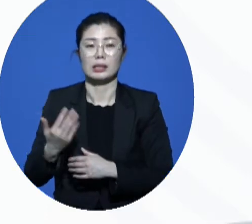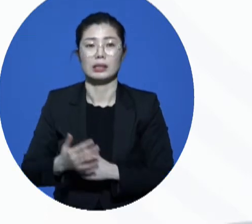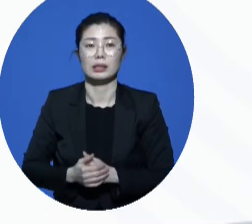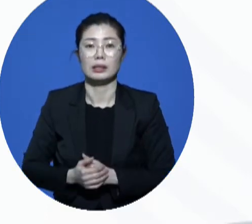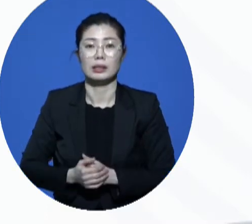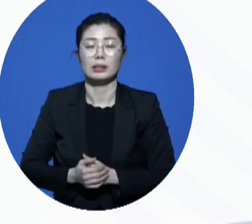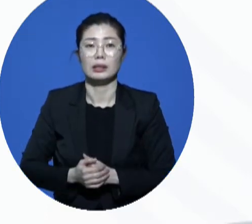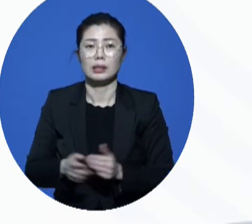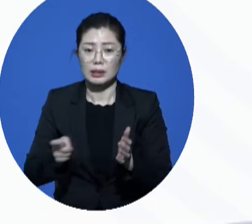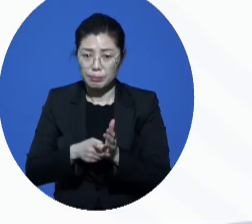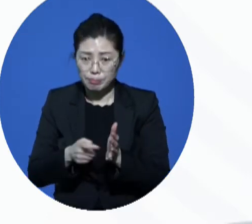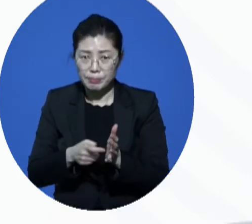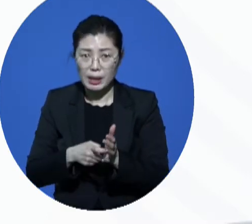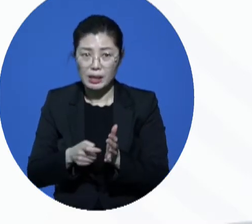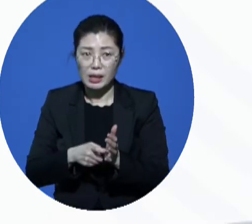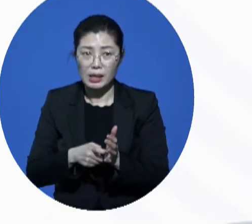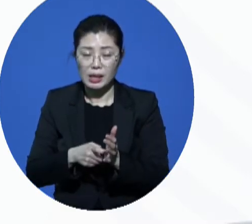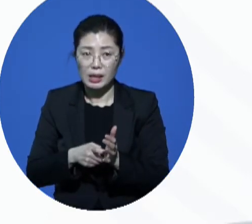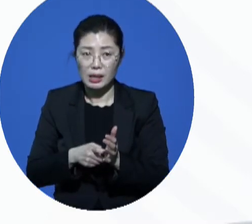분산 조치를